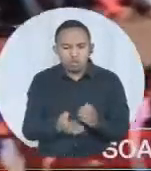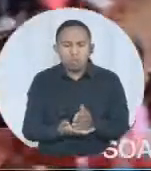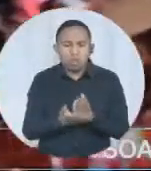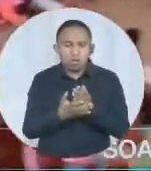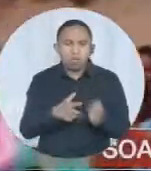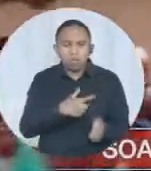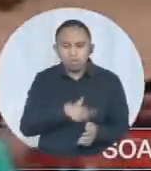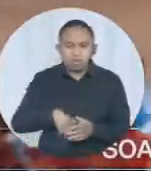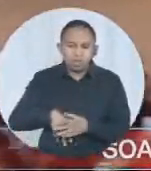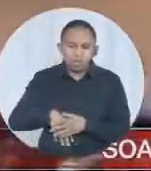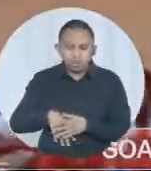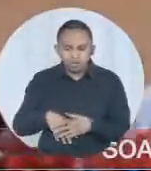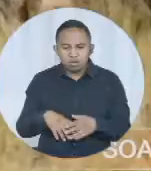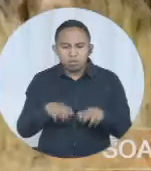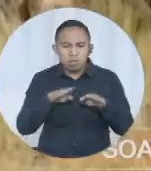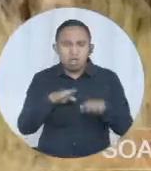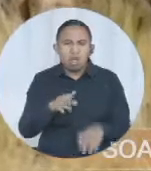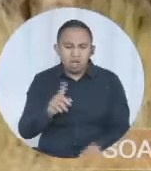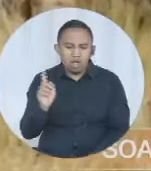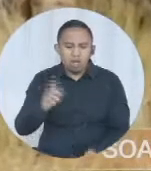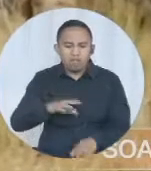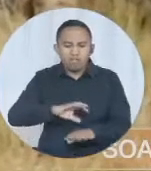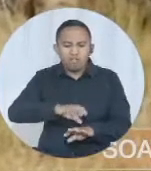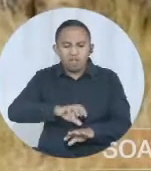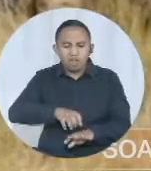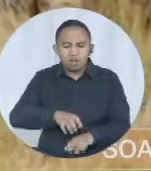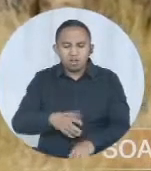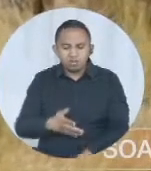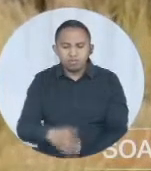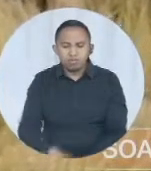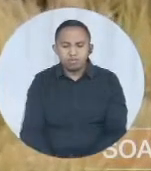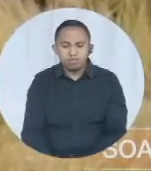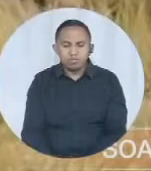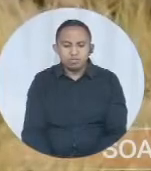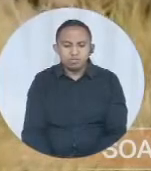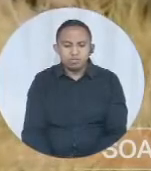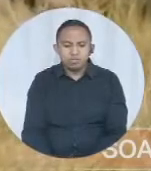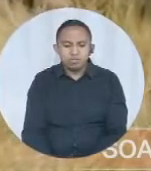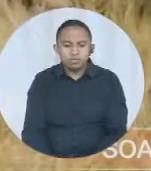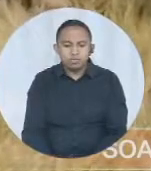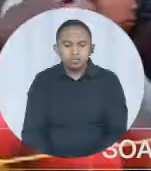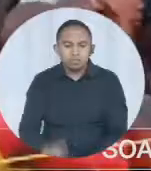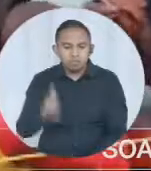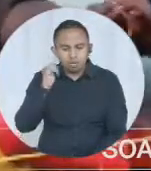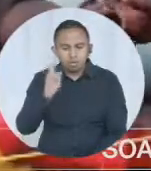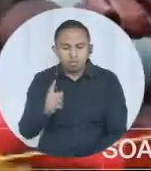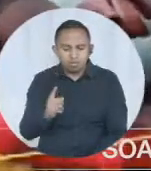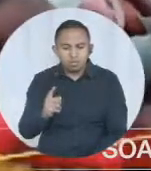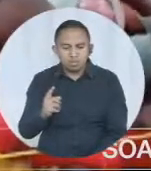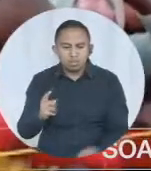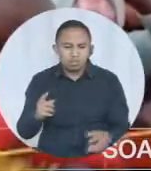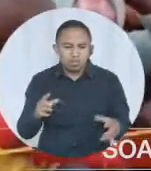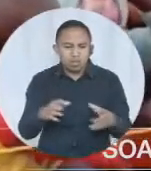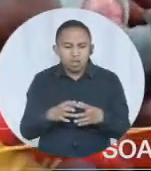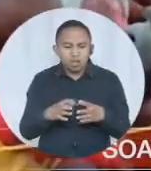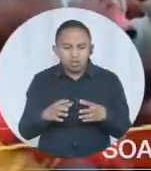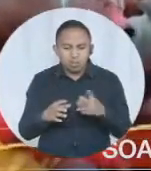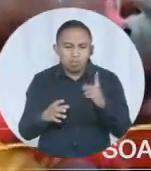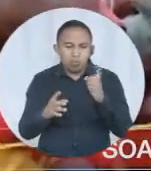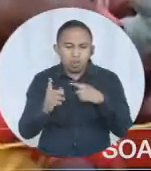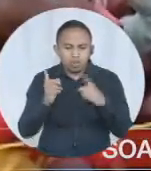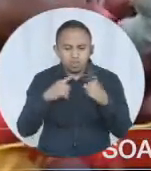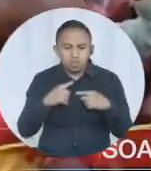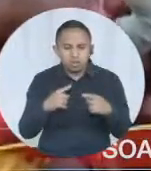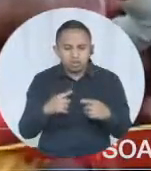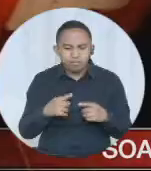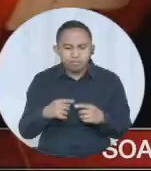ben-tanàna ireo amin'ny mampiahy ny faritra Itasy azy. Ny andron'io ihany moa dia nisy ny dinika politika ny randramatoa loholona tamin'ny misy ny